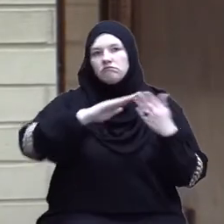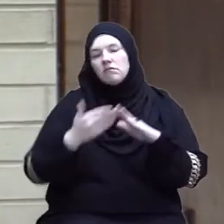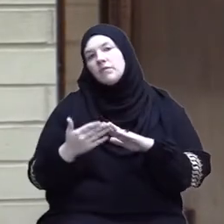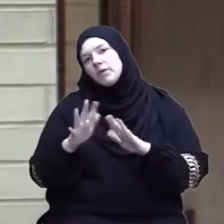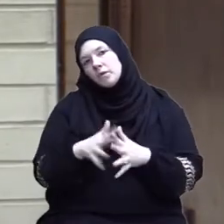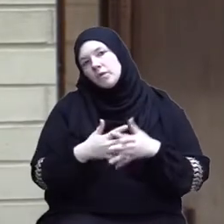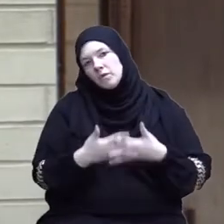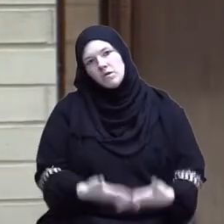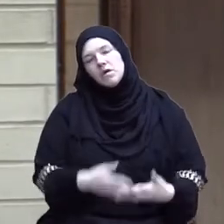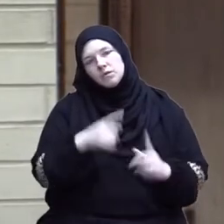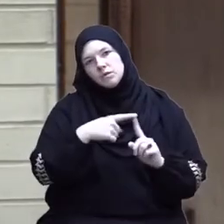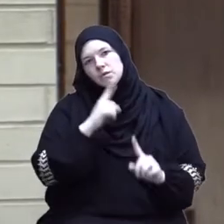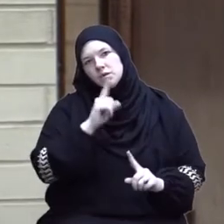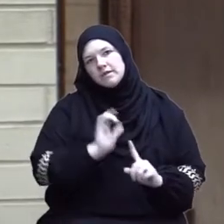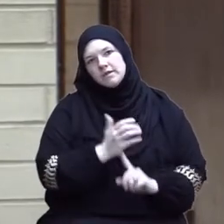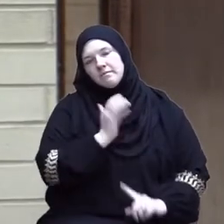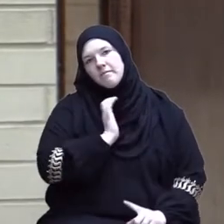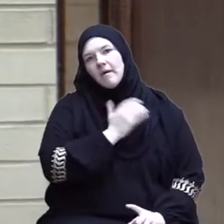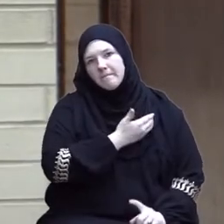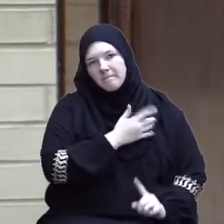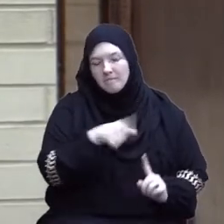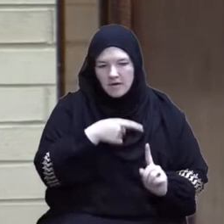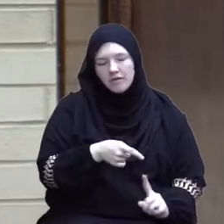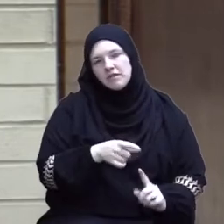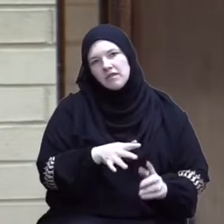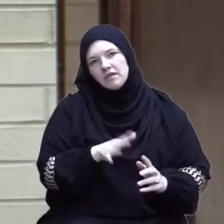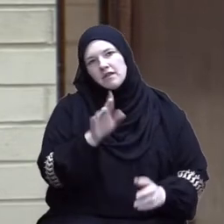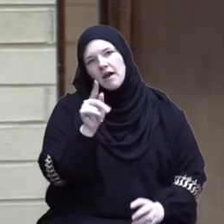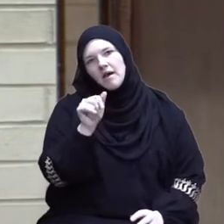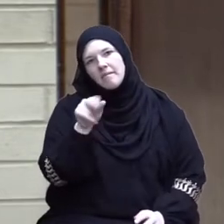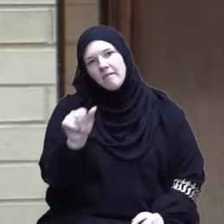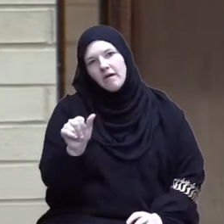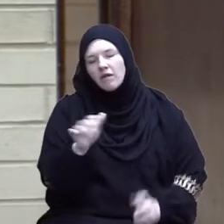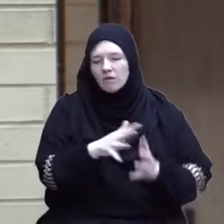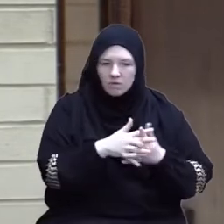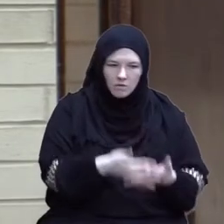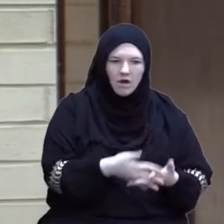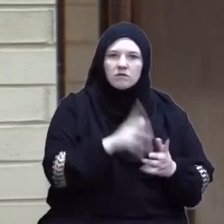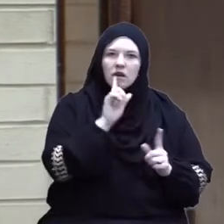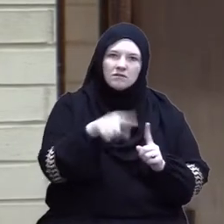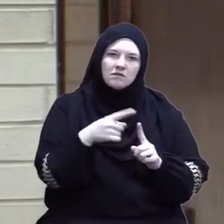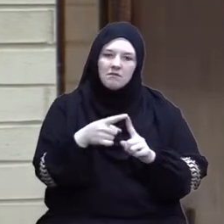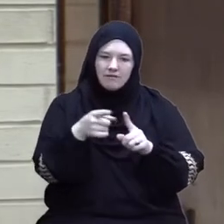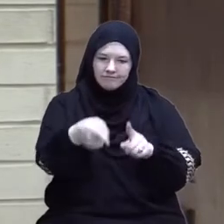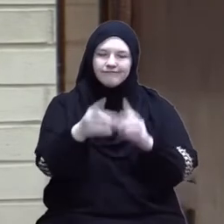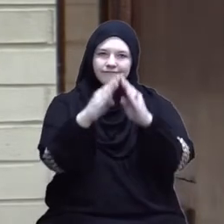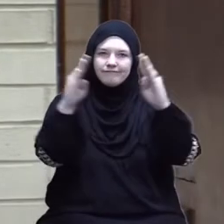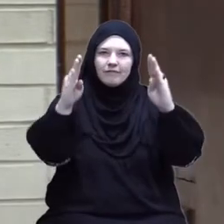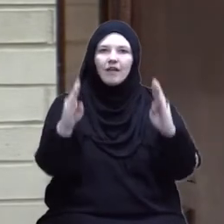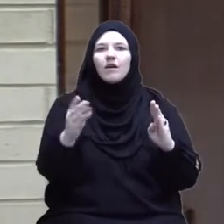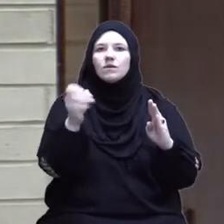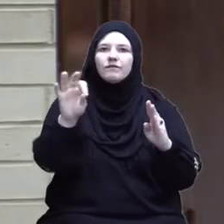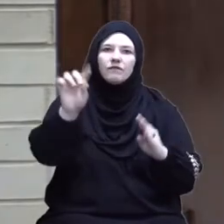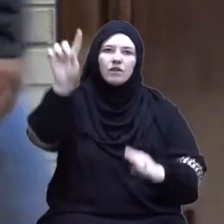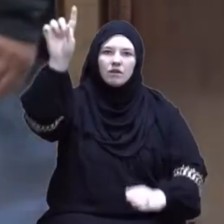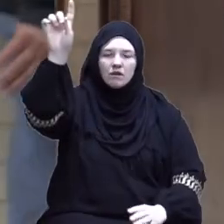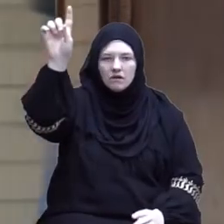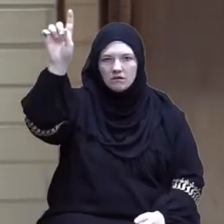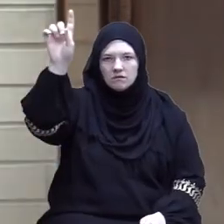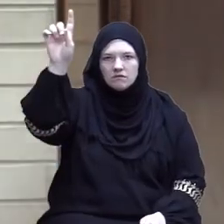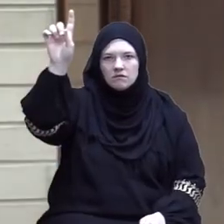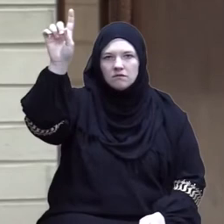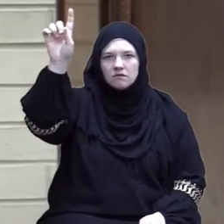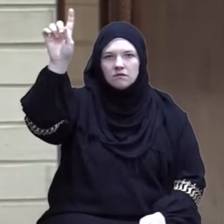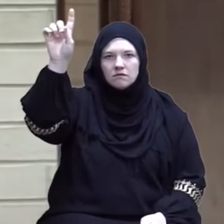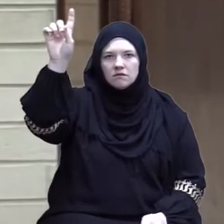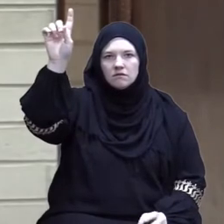told us about the Kaaba. The Quran is told us about the house of Allah. ذَلِكَ الْبَيْتِ